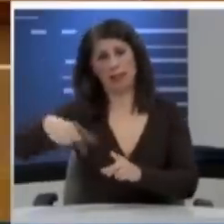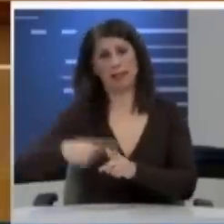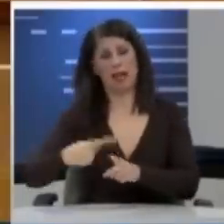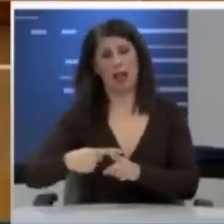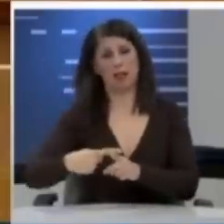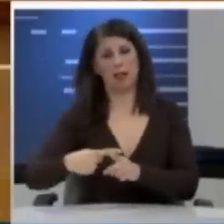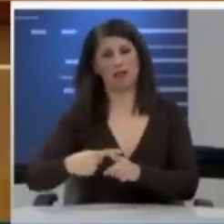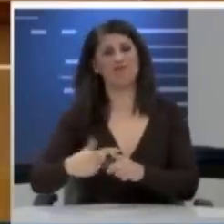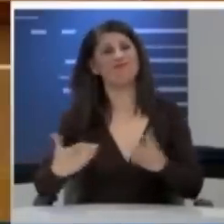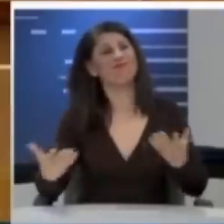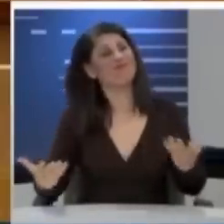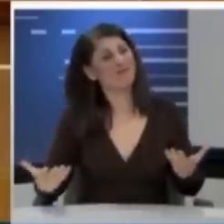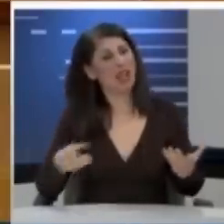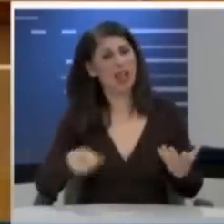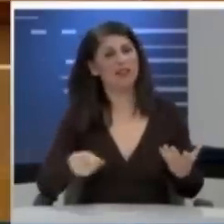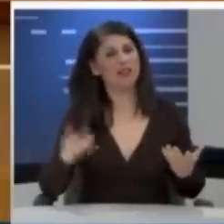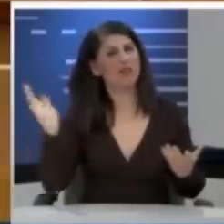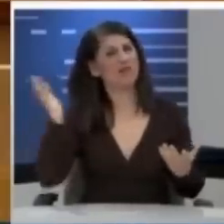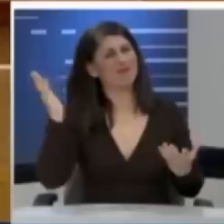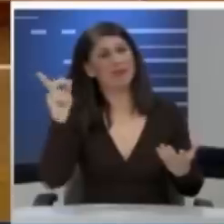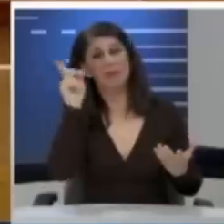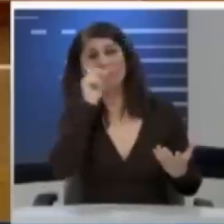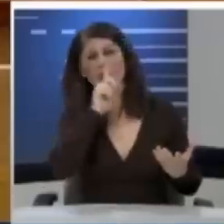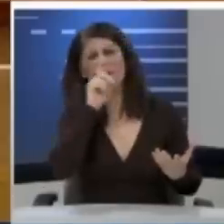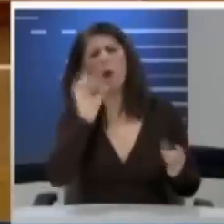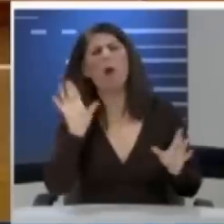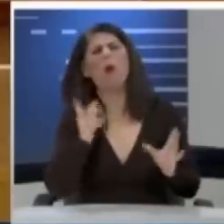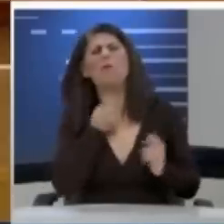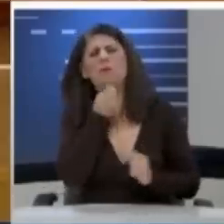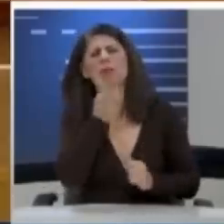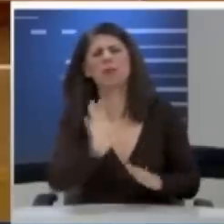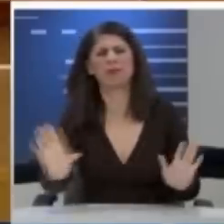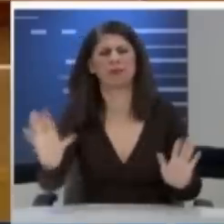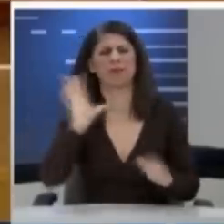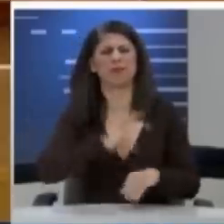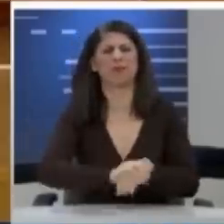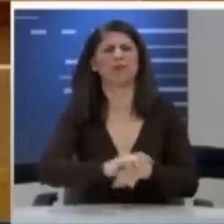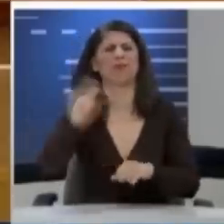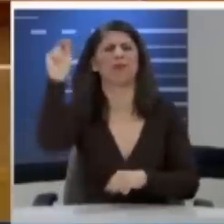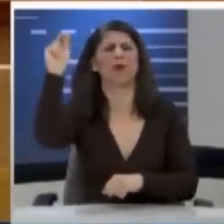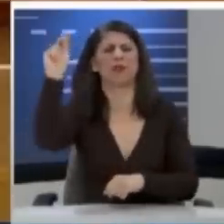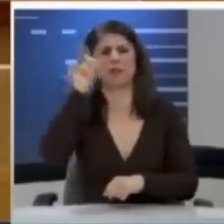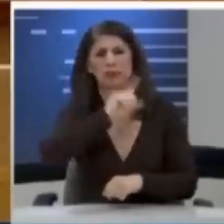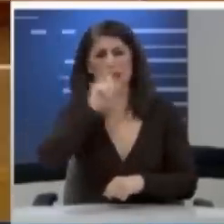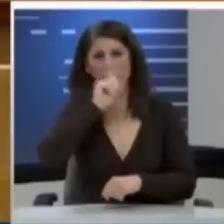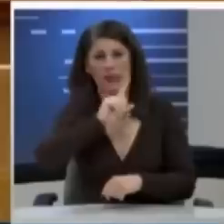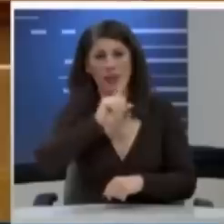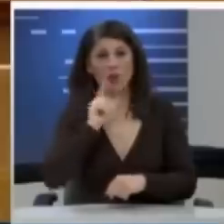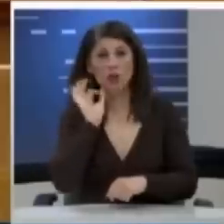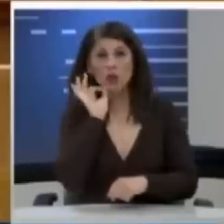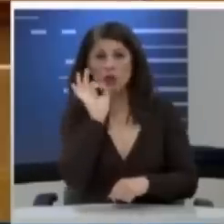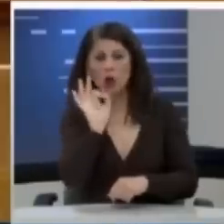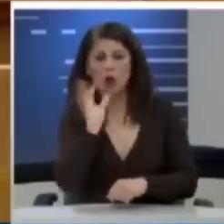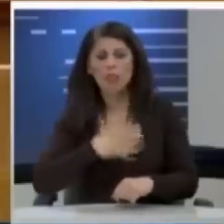Ήταν, βλέπετε, οι συνήθεις κάλπικες ανέξοδες υποσχέσεις προκειμένου να υφαρπάξει